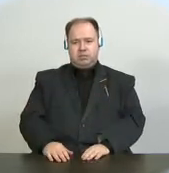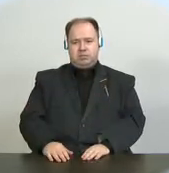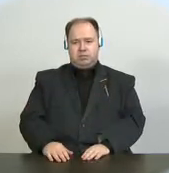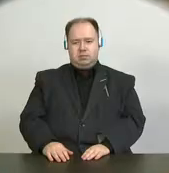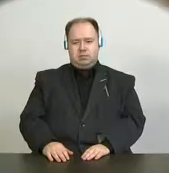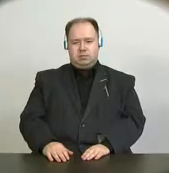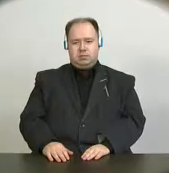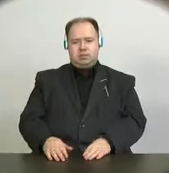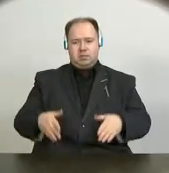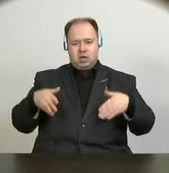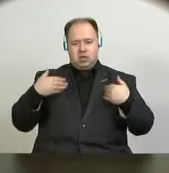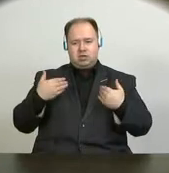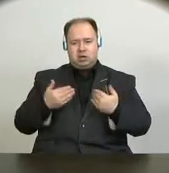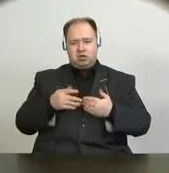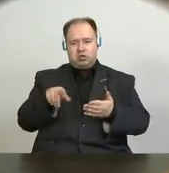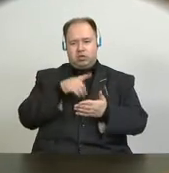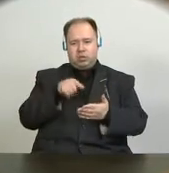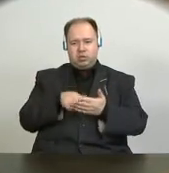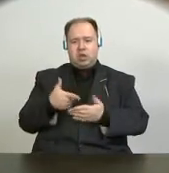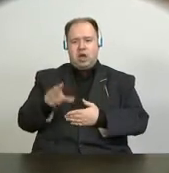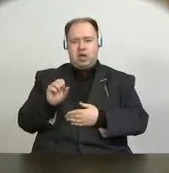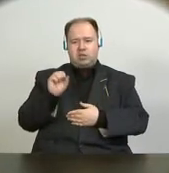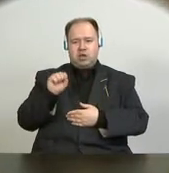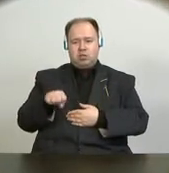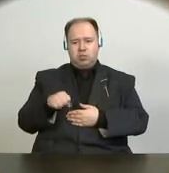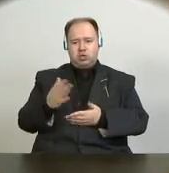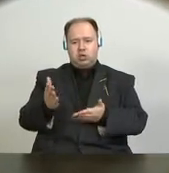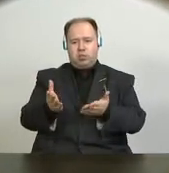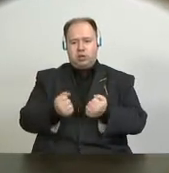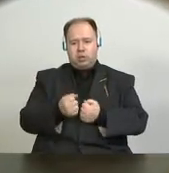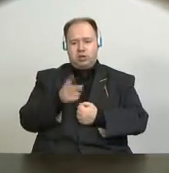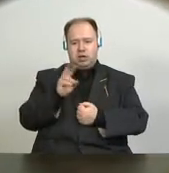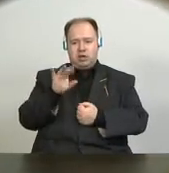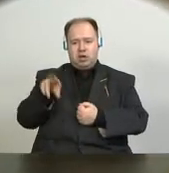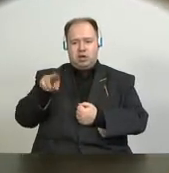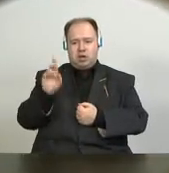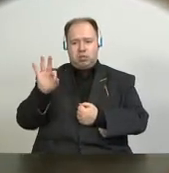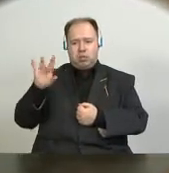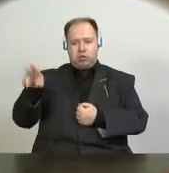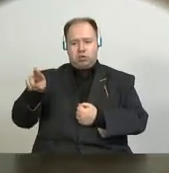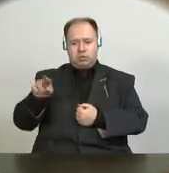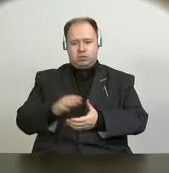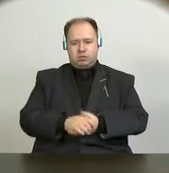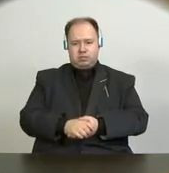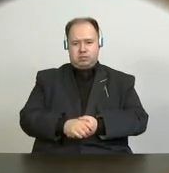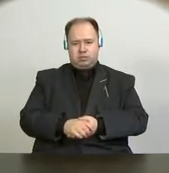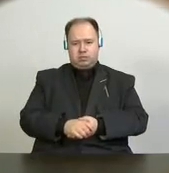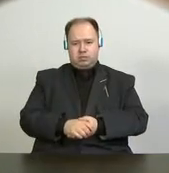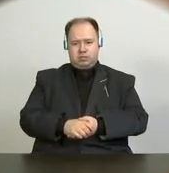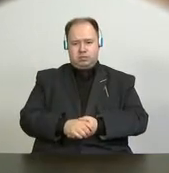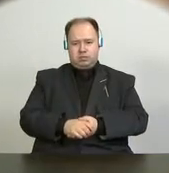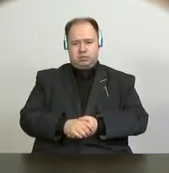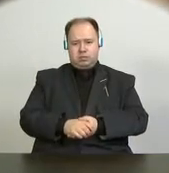здравствуйте а мне такой вопрос где можно приобрести кардборд кардборд я не